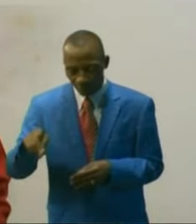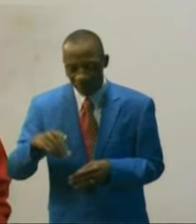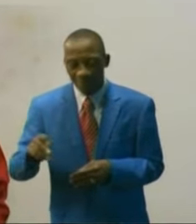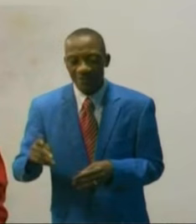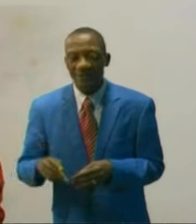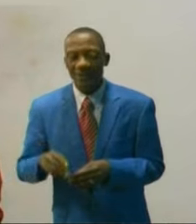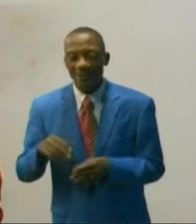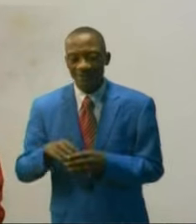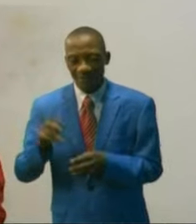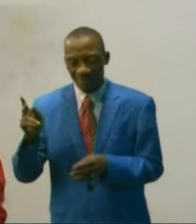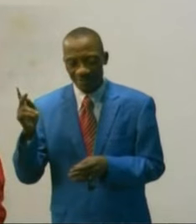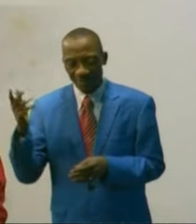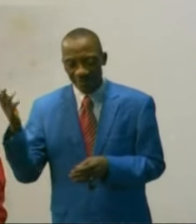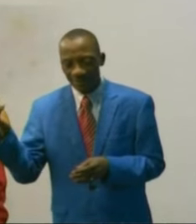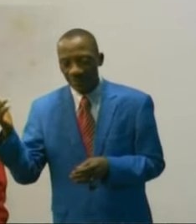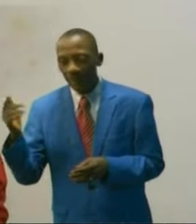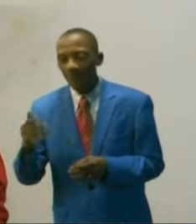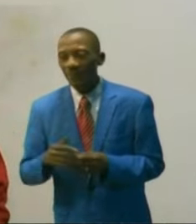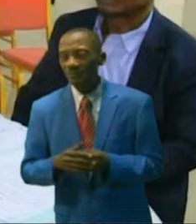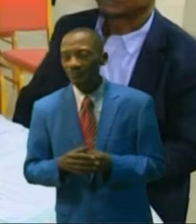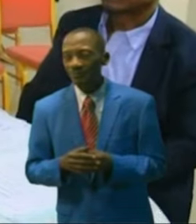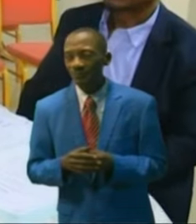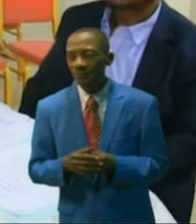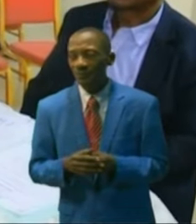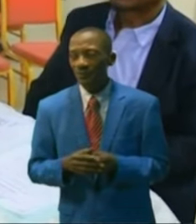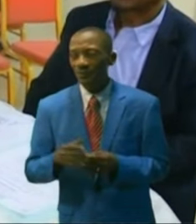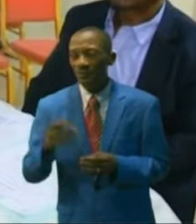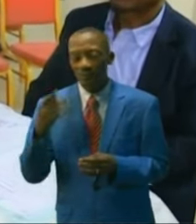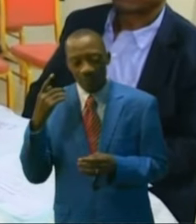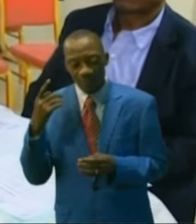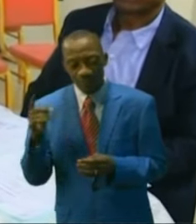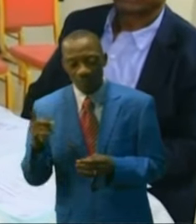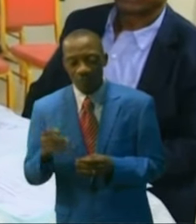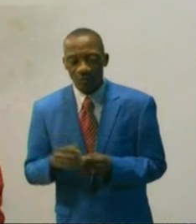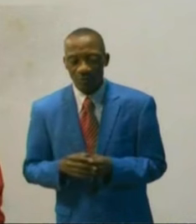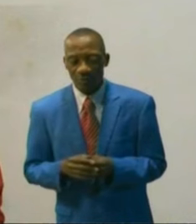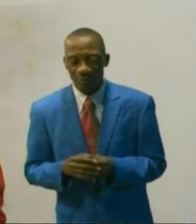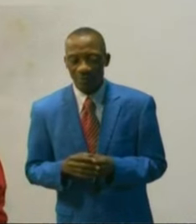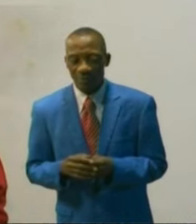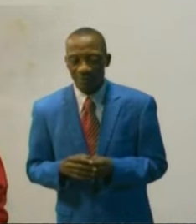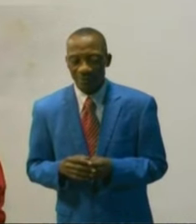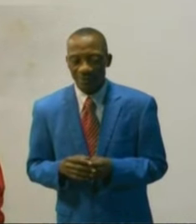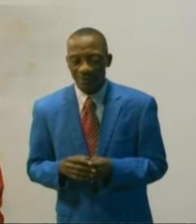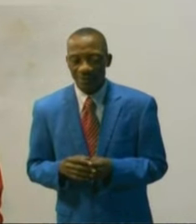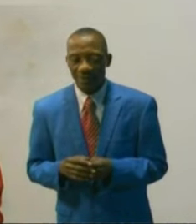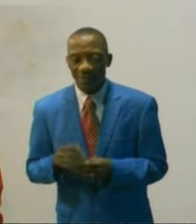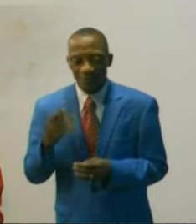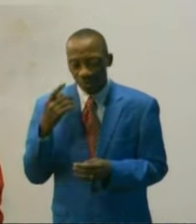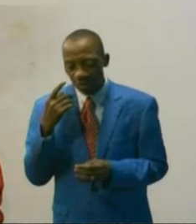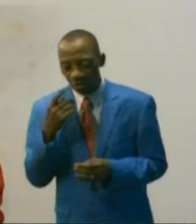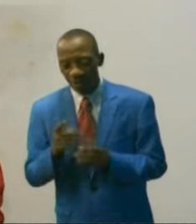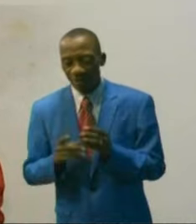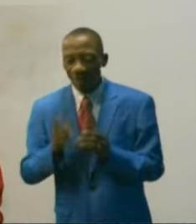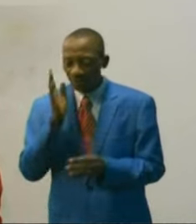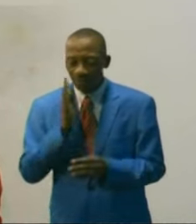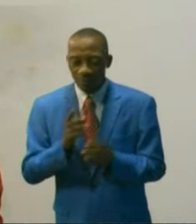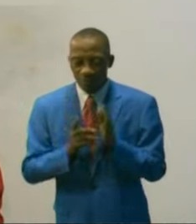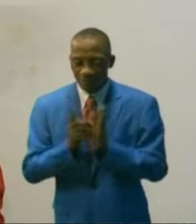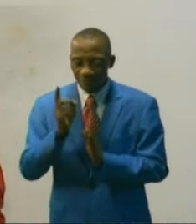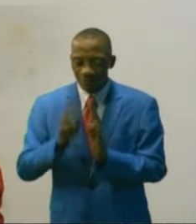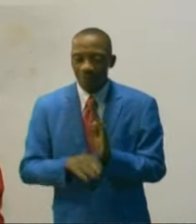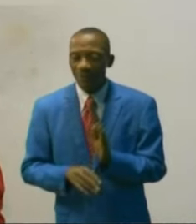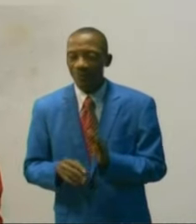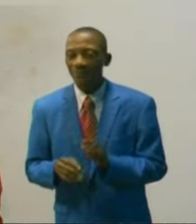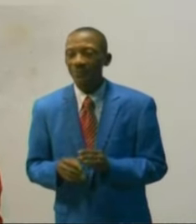en général et celles financées par le projet Encore en particulier. Il s'agit